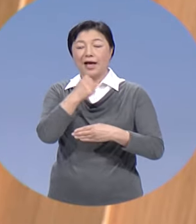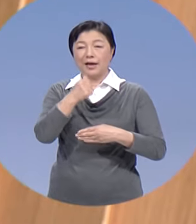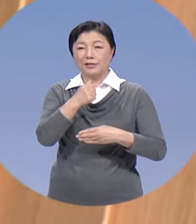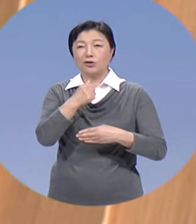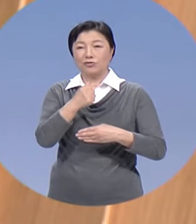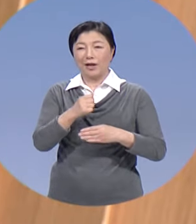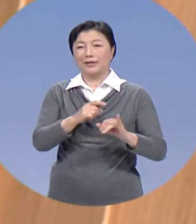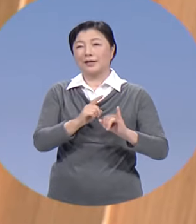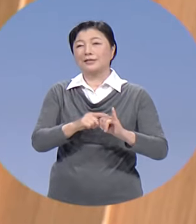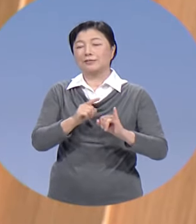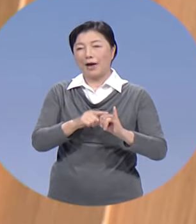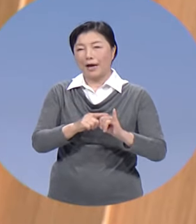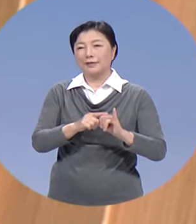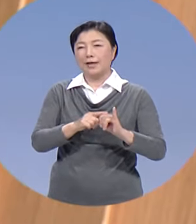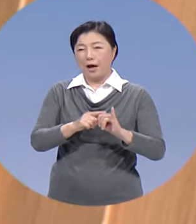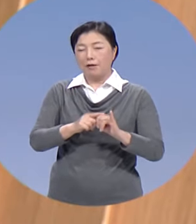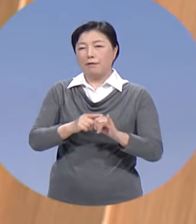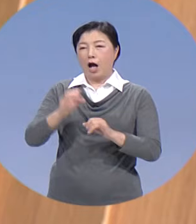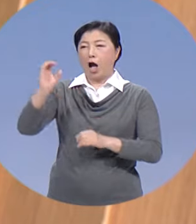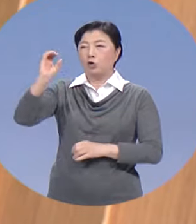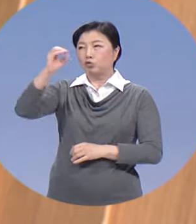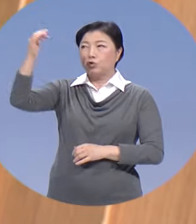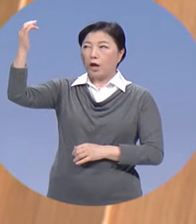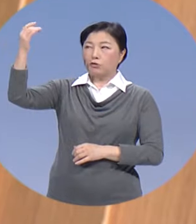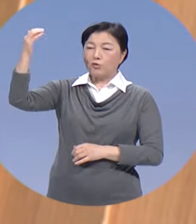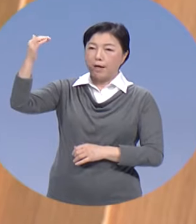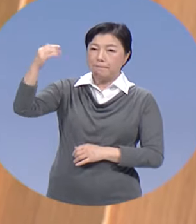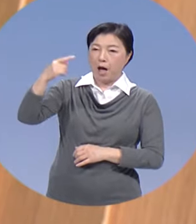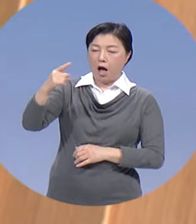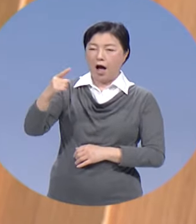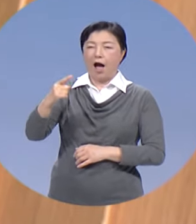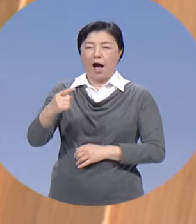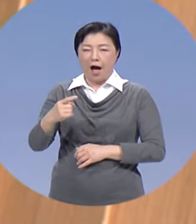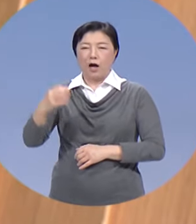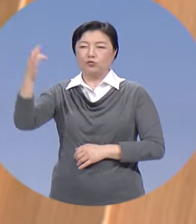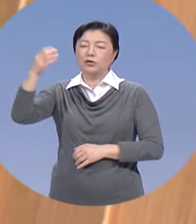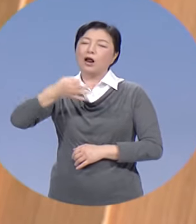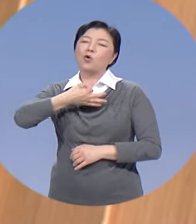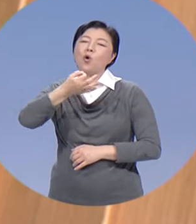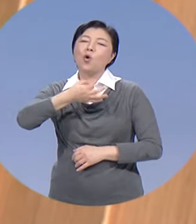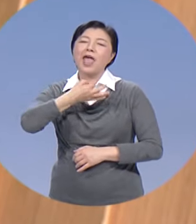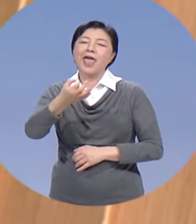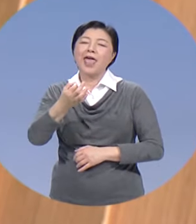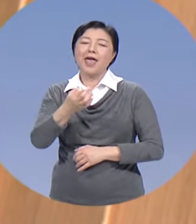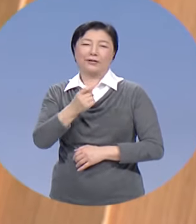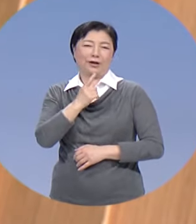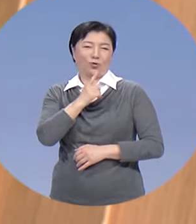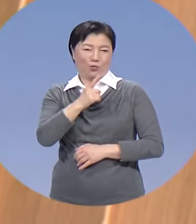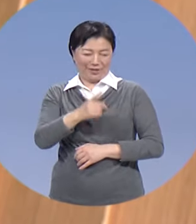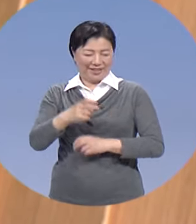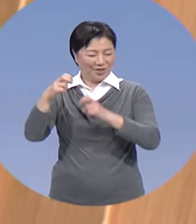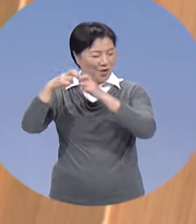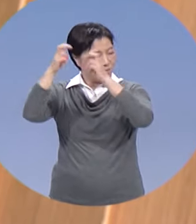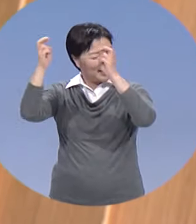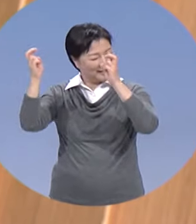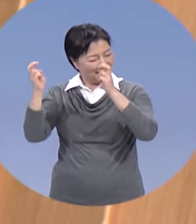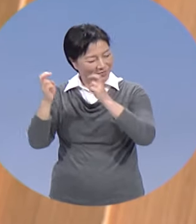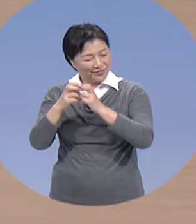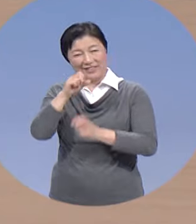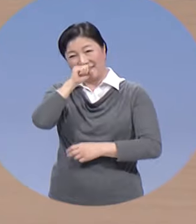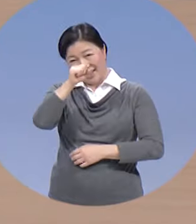島さんは、宇宙からの電波のことを宇宙からの声って言ってたんです。なんかロマンチックでいいなと思い